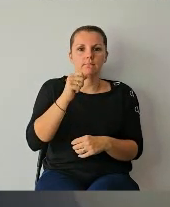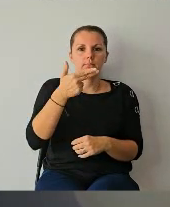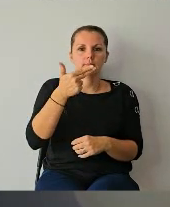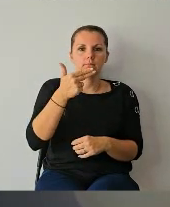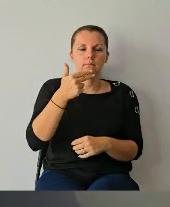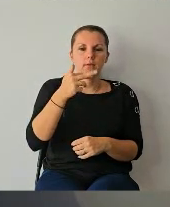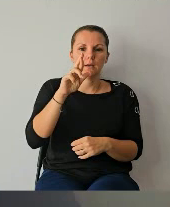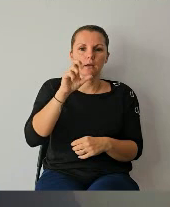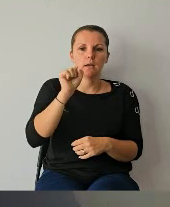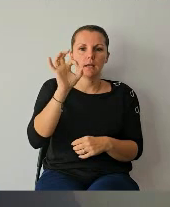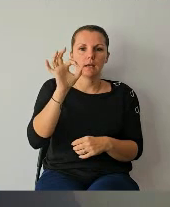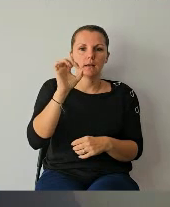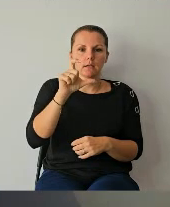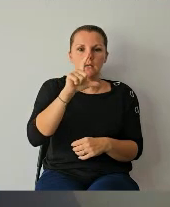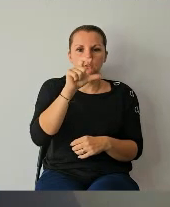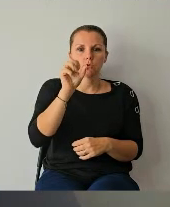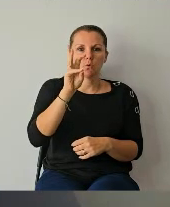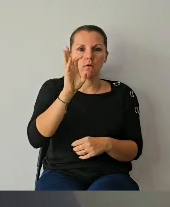Kielanówce.